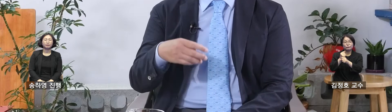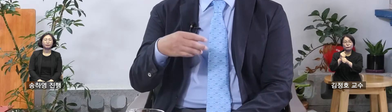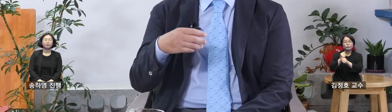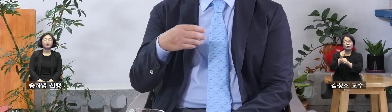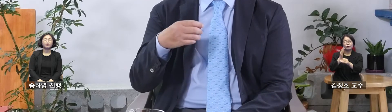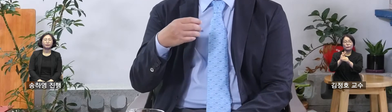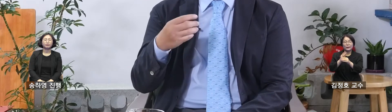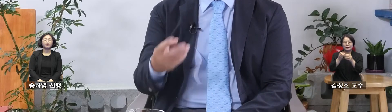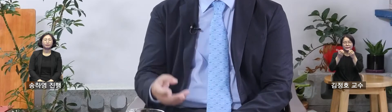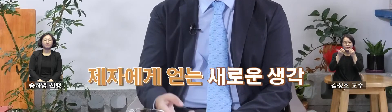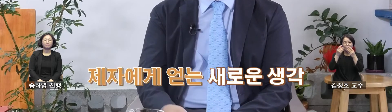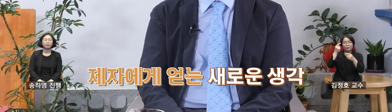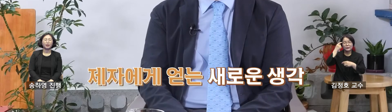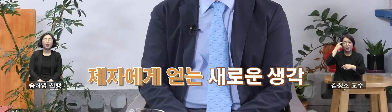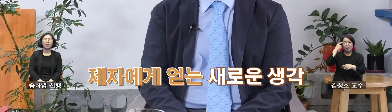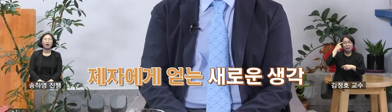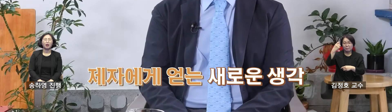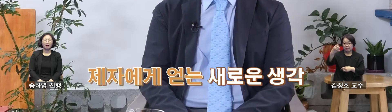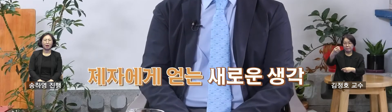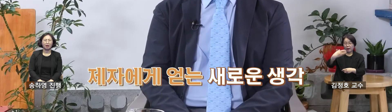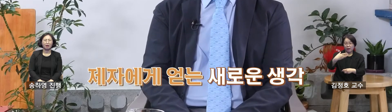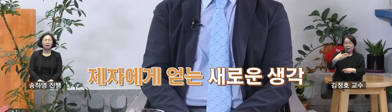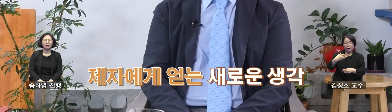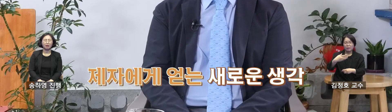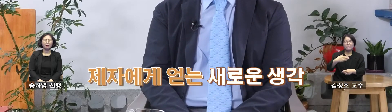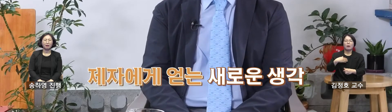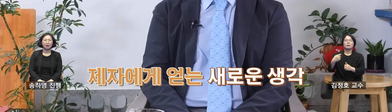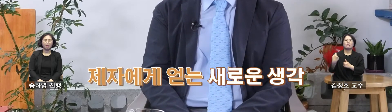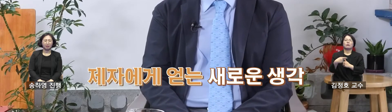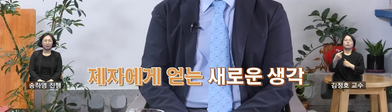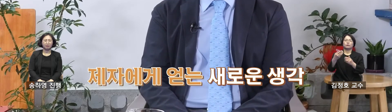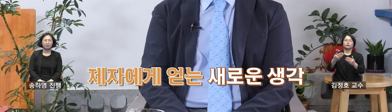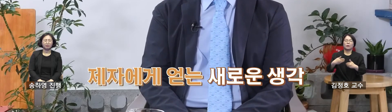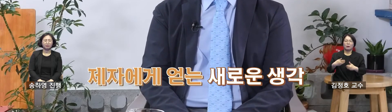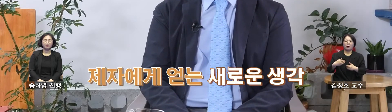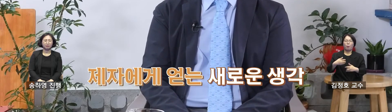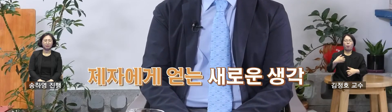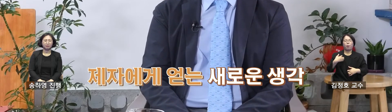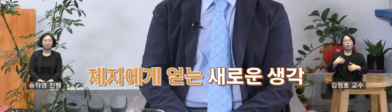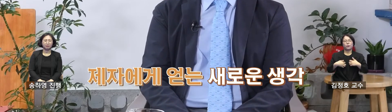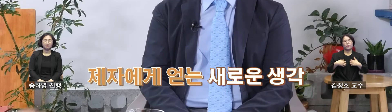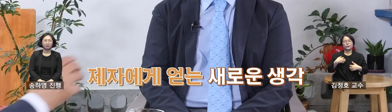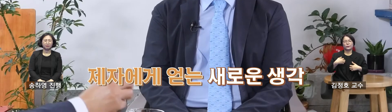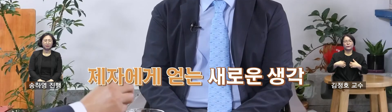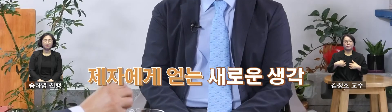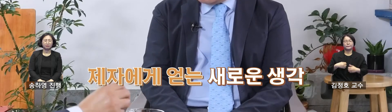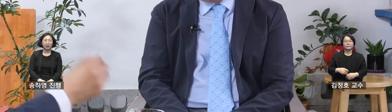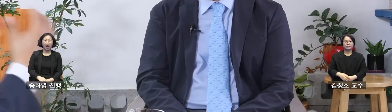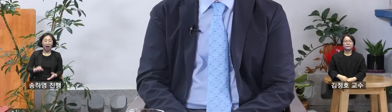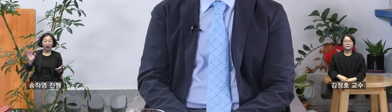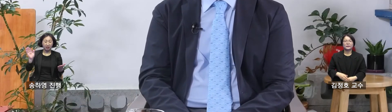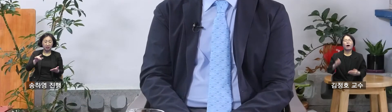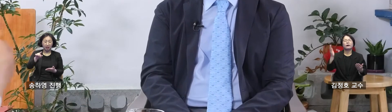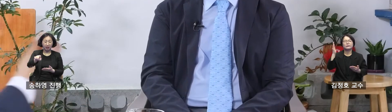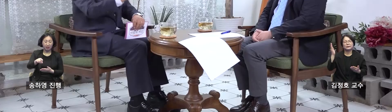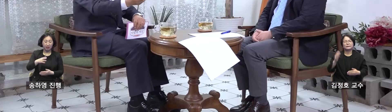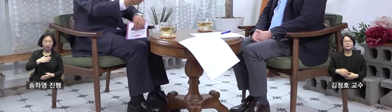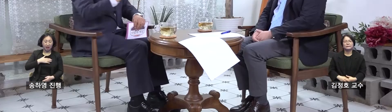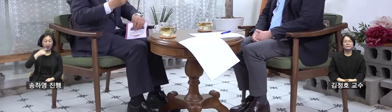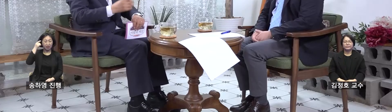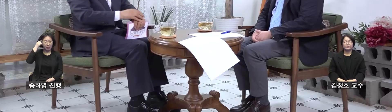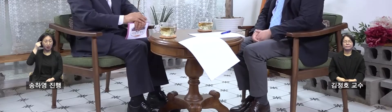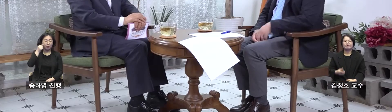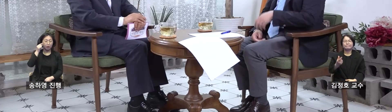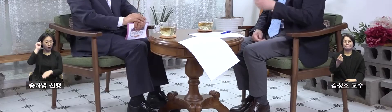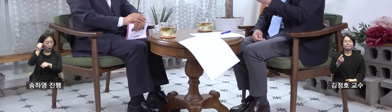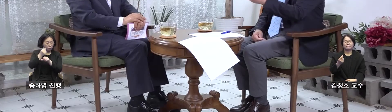새로운 생각을 저한테 전달할 때, 저를 가르칠 때 너무 재밌습니다. 그래서 학생이? 이제 학생이 내가 생각 못한 거를